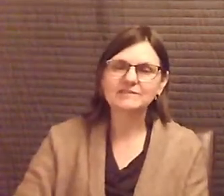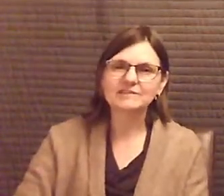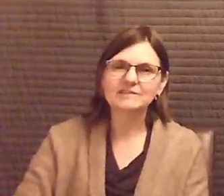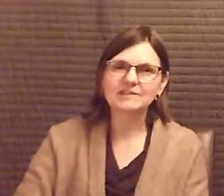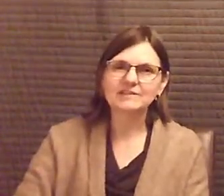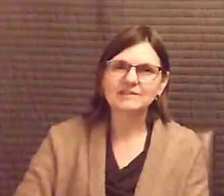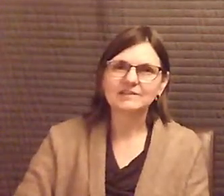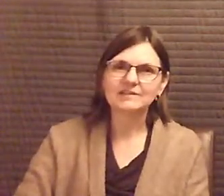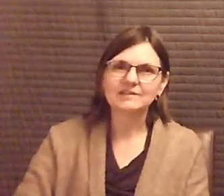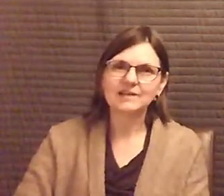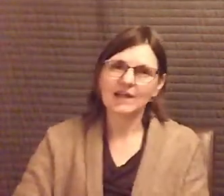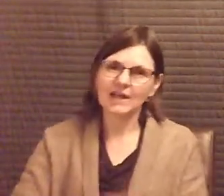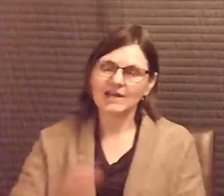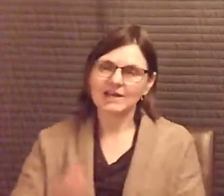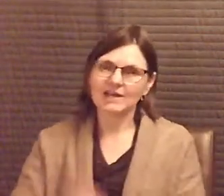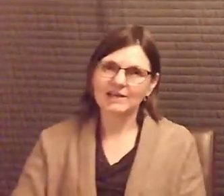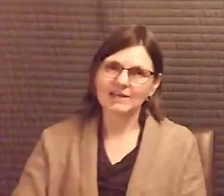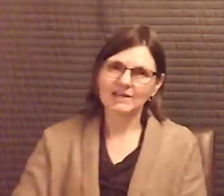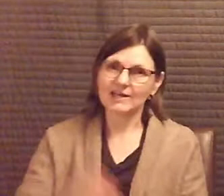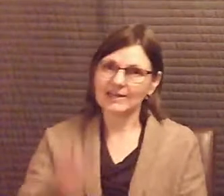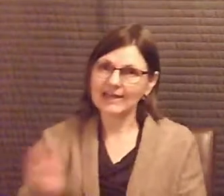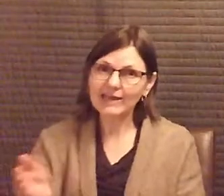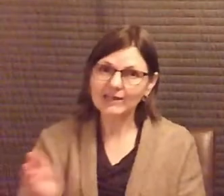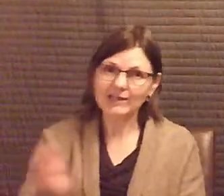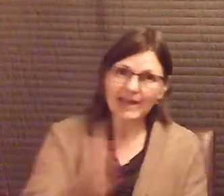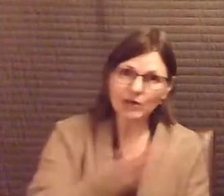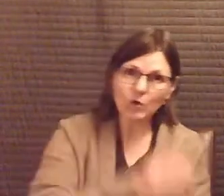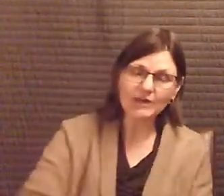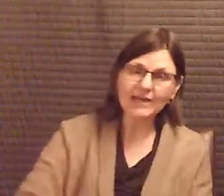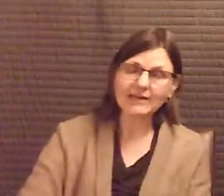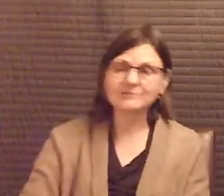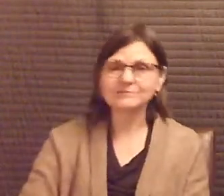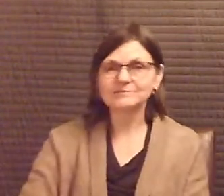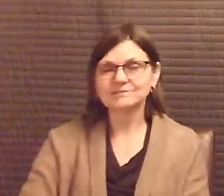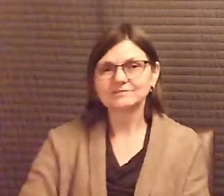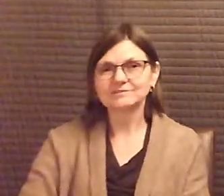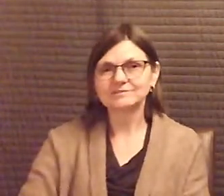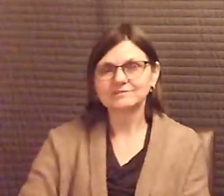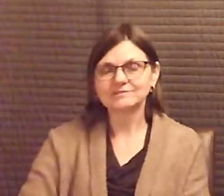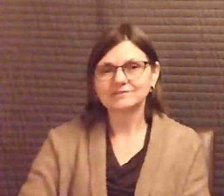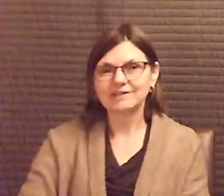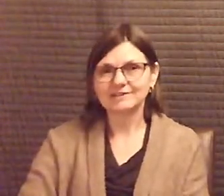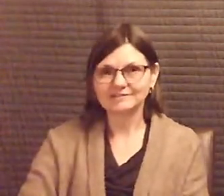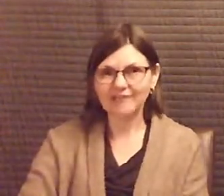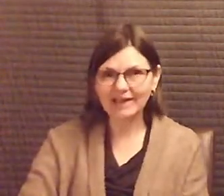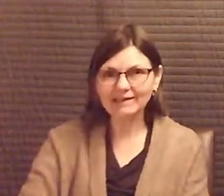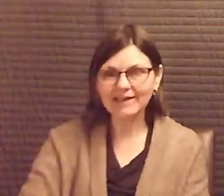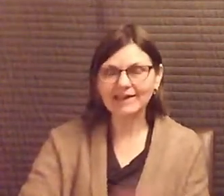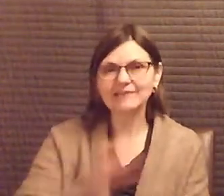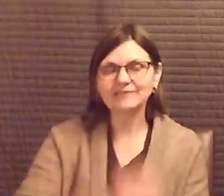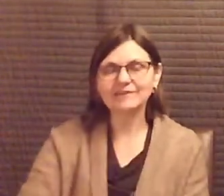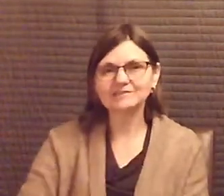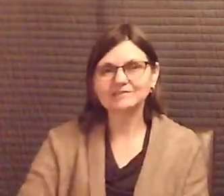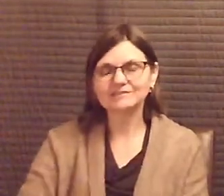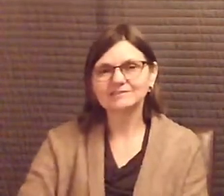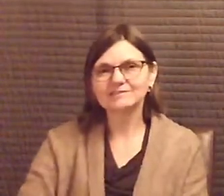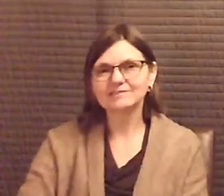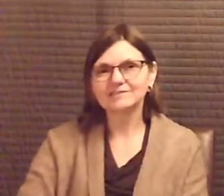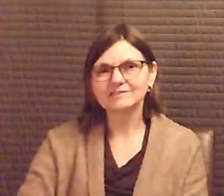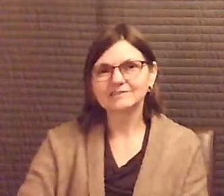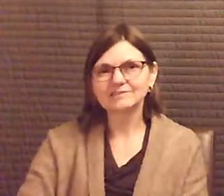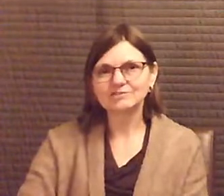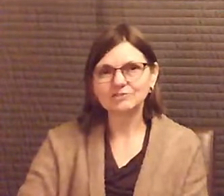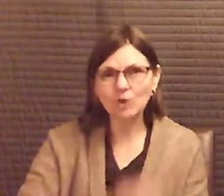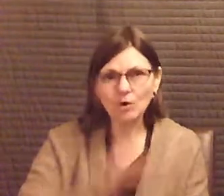in cicero rouwt in auto's is er gelegen en hoge wegen en hier is een was zijn gelegenheid was is het